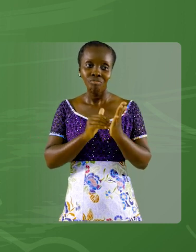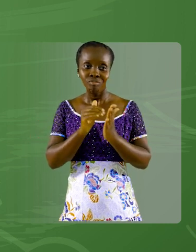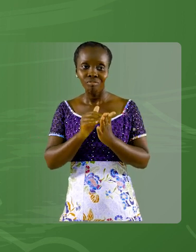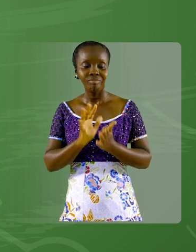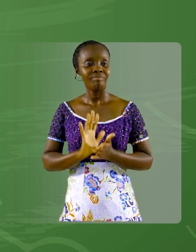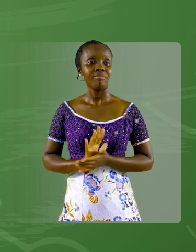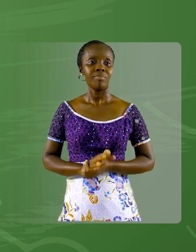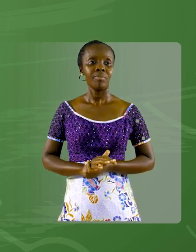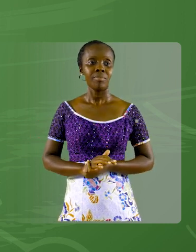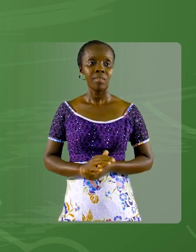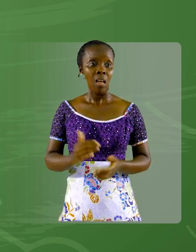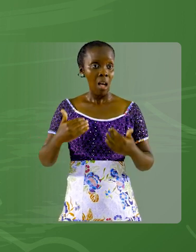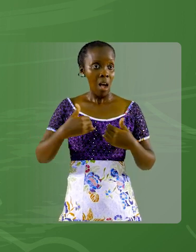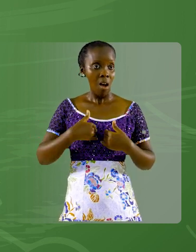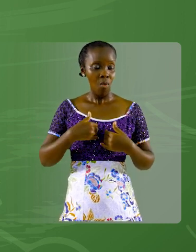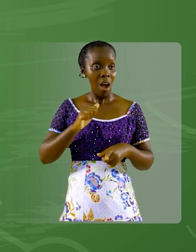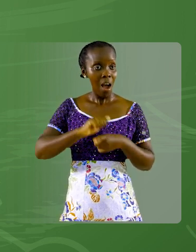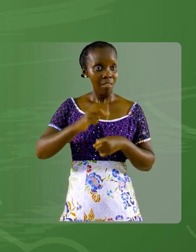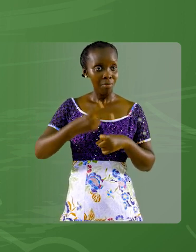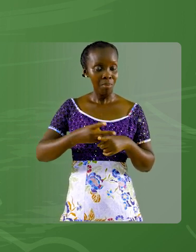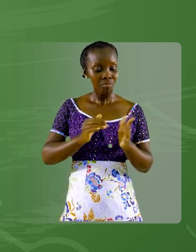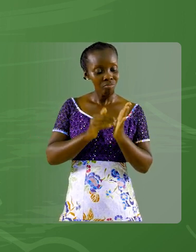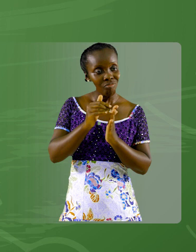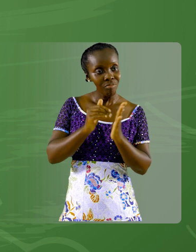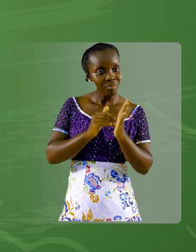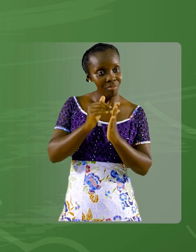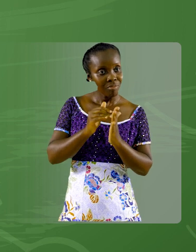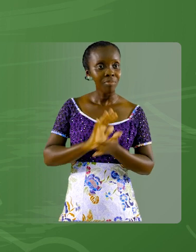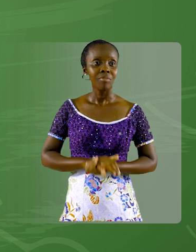Nous avons l'adverbe rarement.